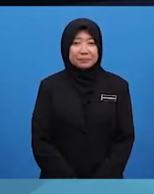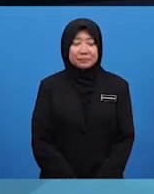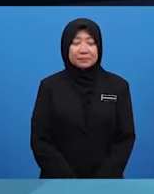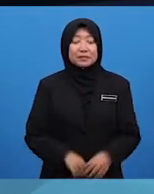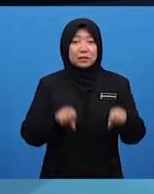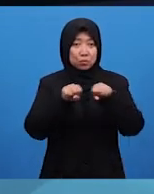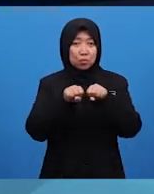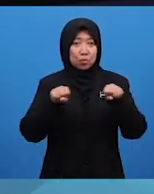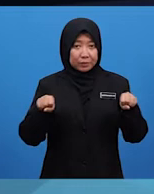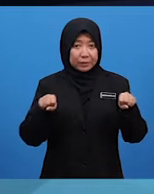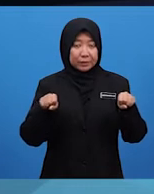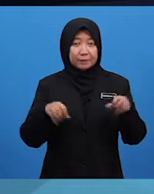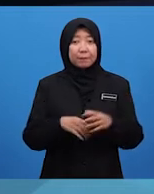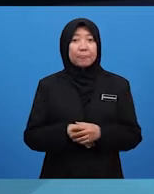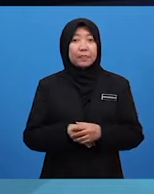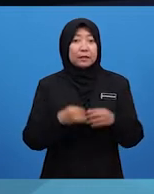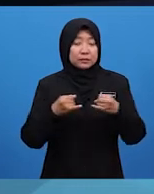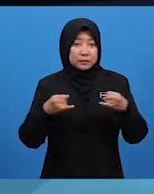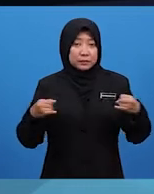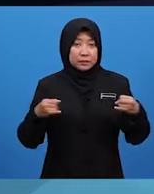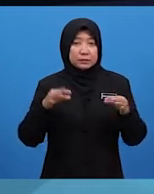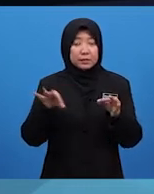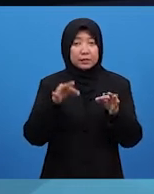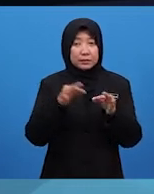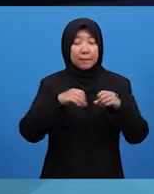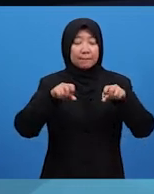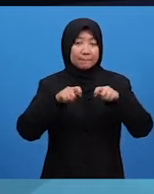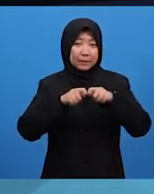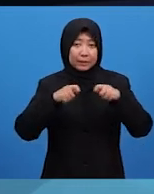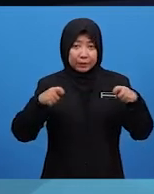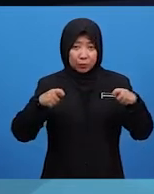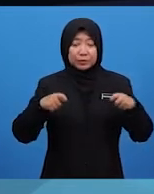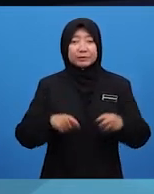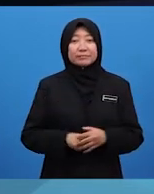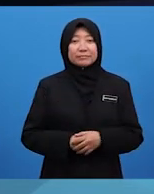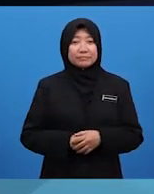Manakala smoking adalah sejenis jahitan berkedut.